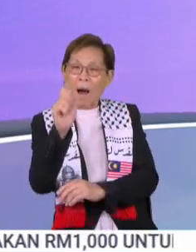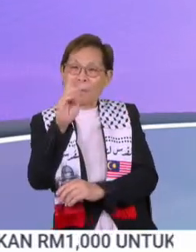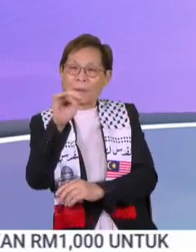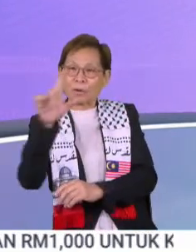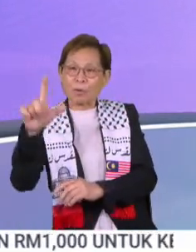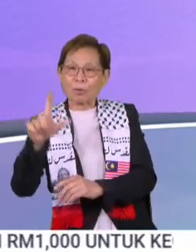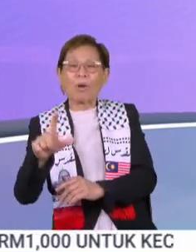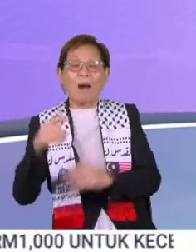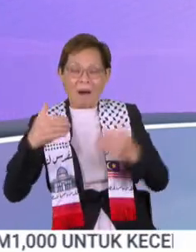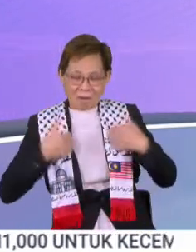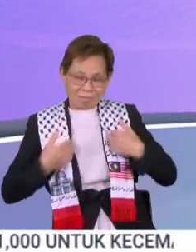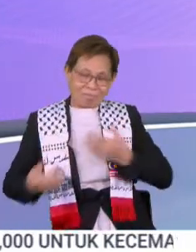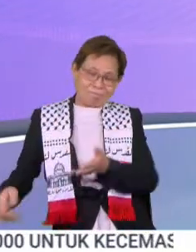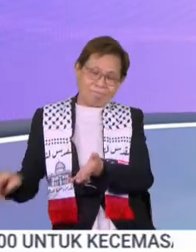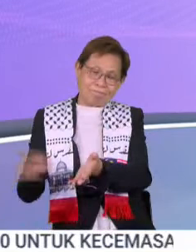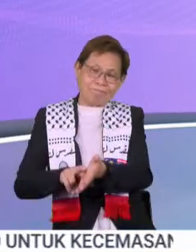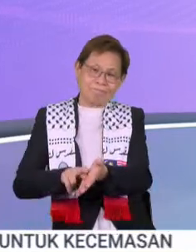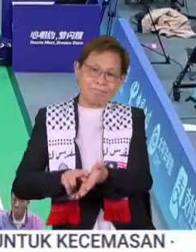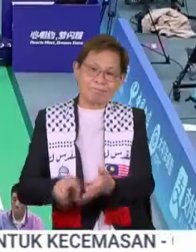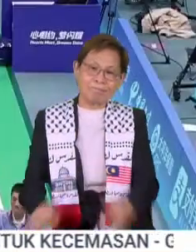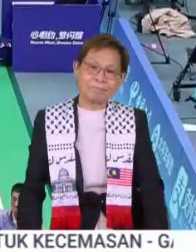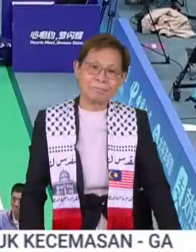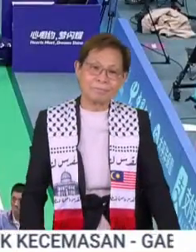Aizan Muhammad Syafi ada laporannya.